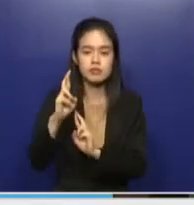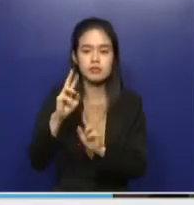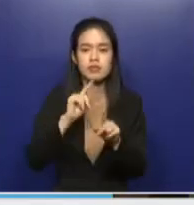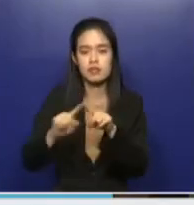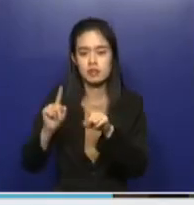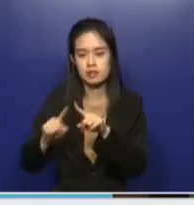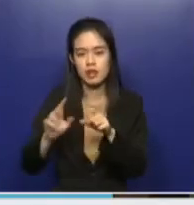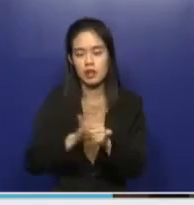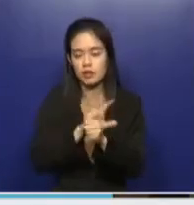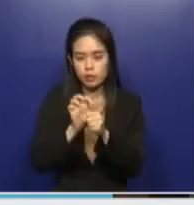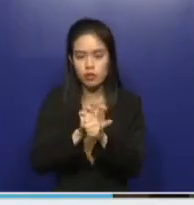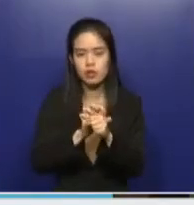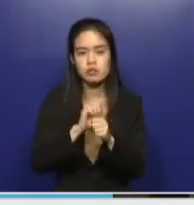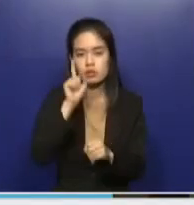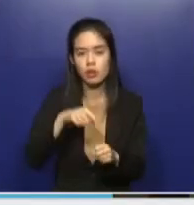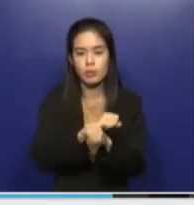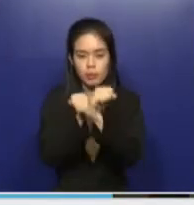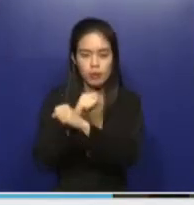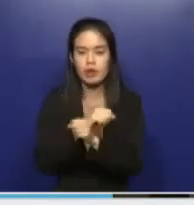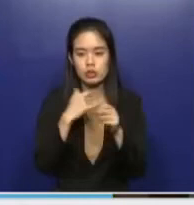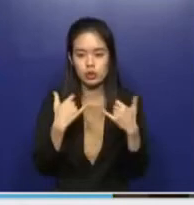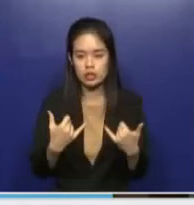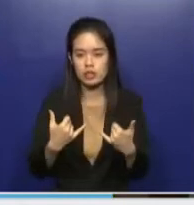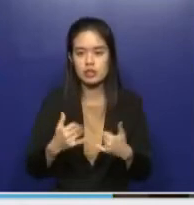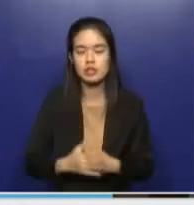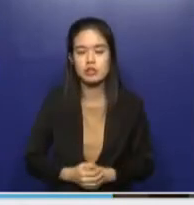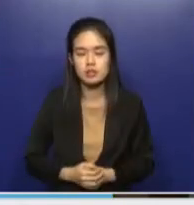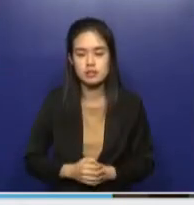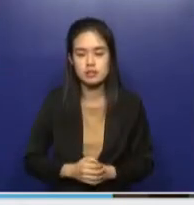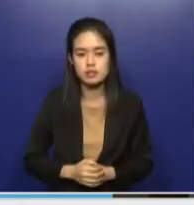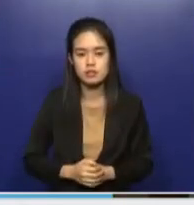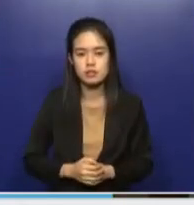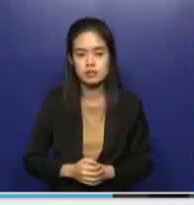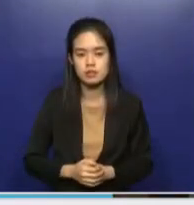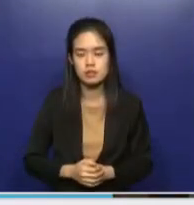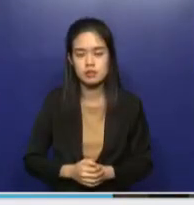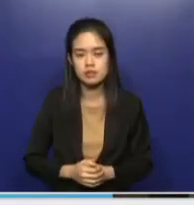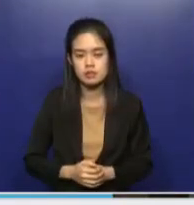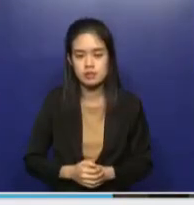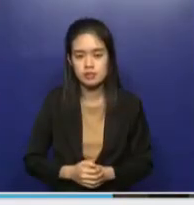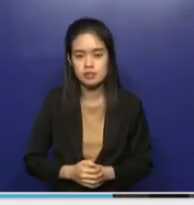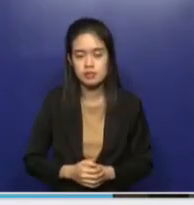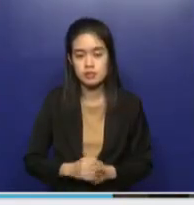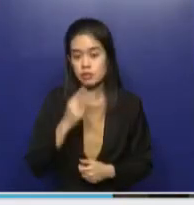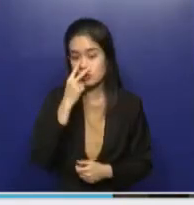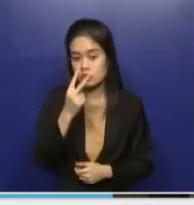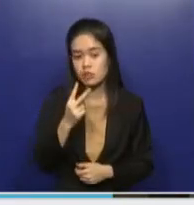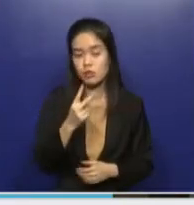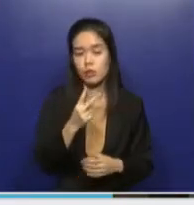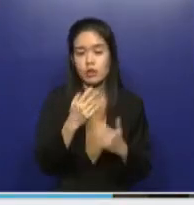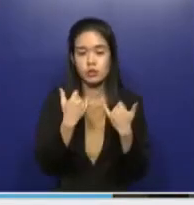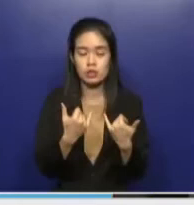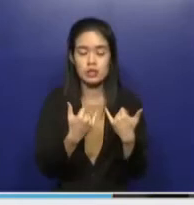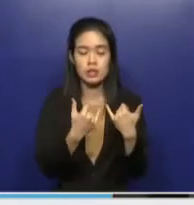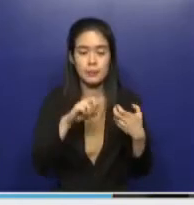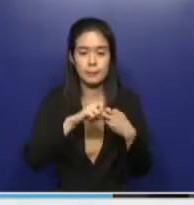ควิด-19ที่เรากำลังมีอยู่ขณะนี้ท่านประธานครับเราจะเห็นว่าเหตุการณ์ระยอง8